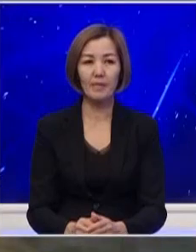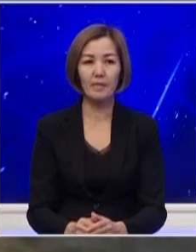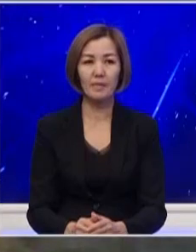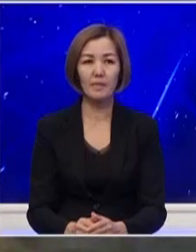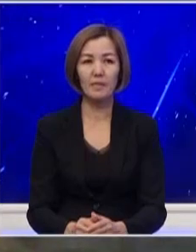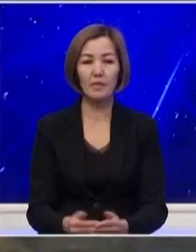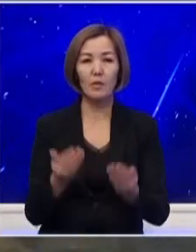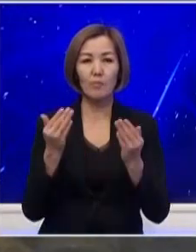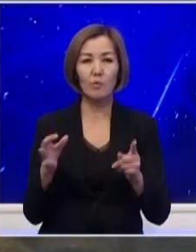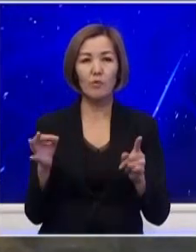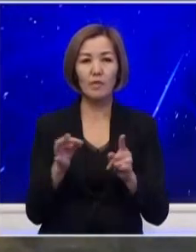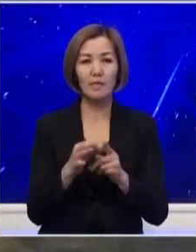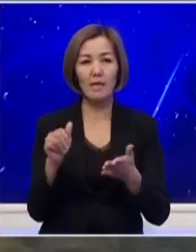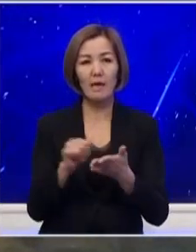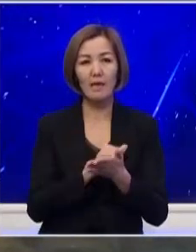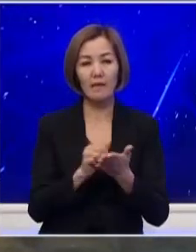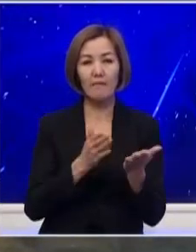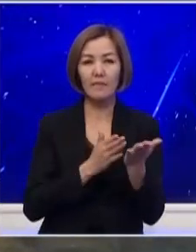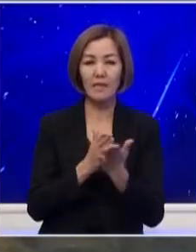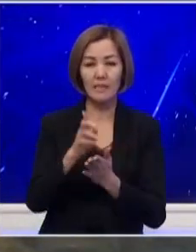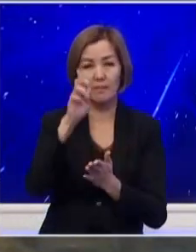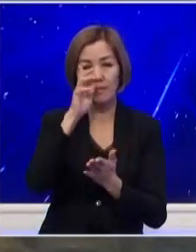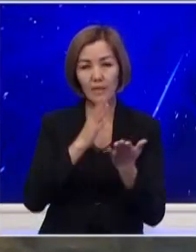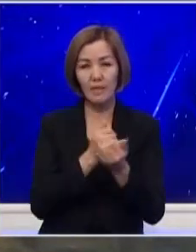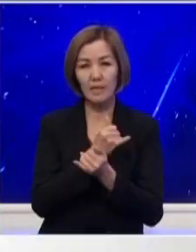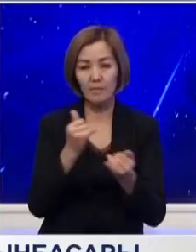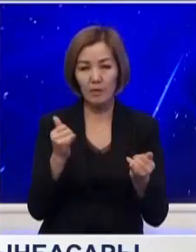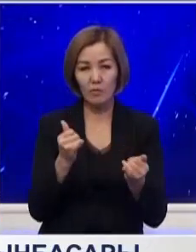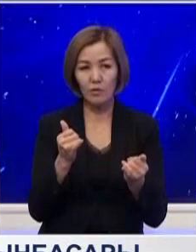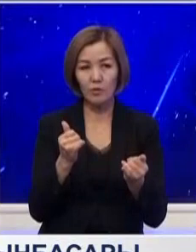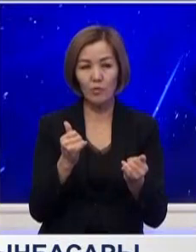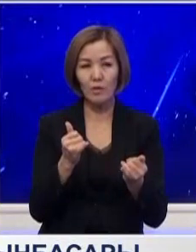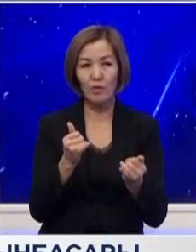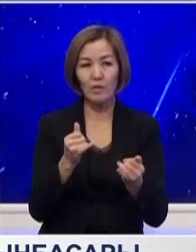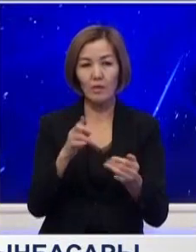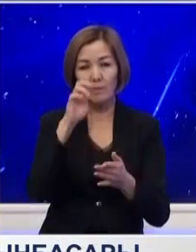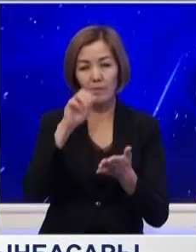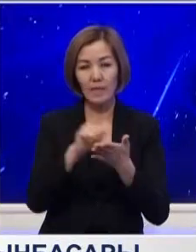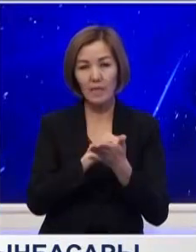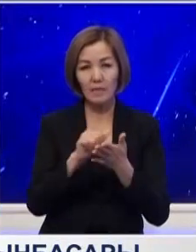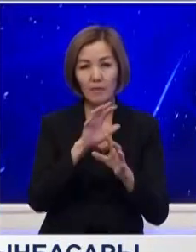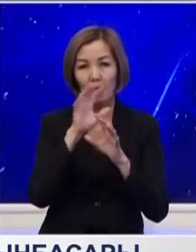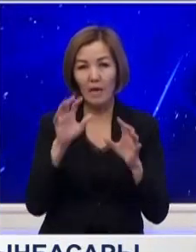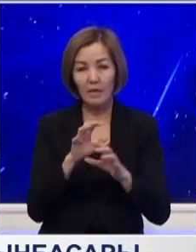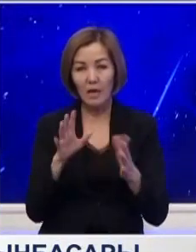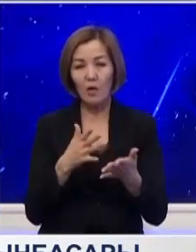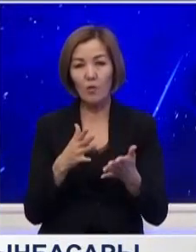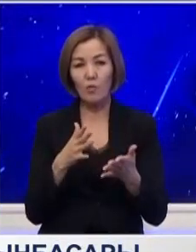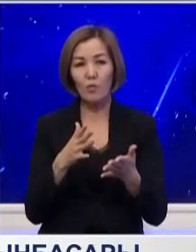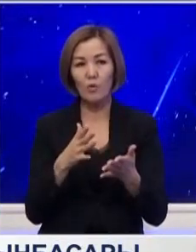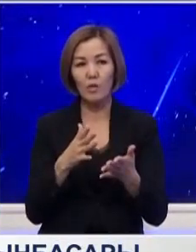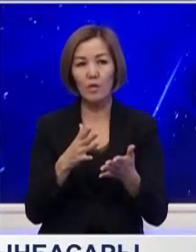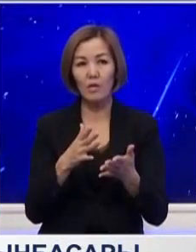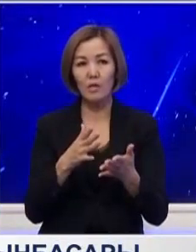Семинардың мақсаты архив ісі саласындағы мемлекеттік қызмет көрсету. Оның ішінде мемлекеттік архивтерді сақталып тұрған архивтік құжаттар